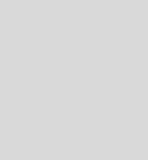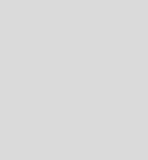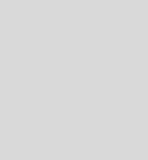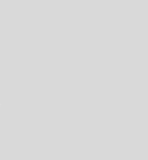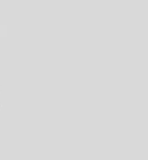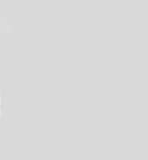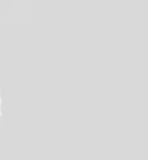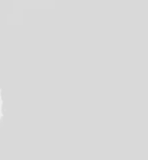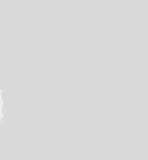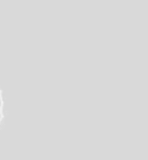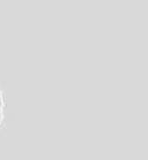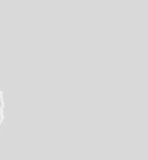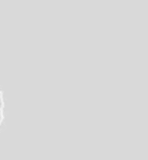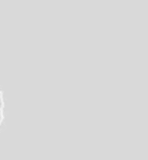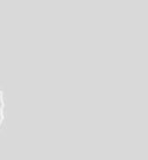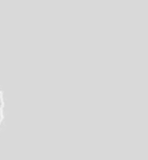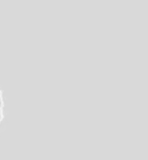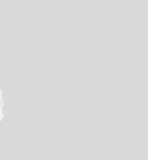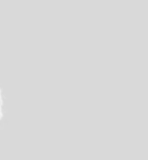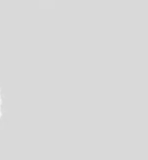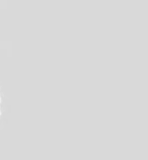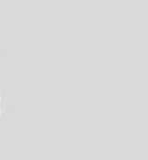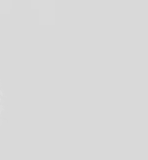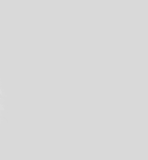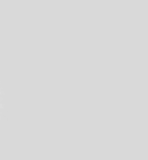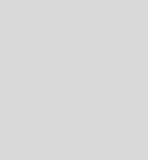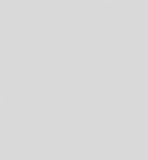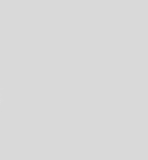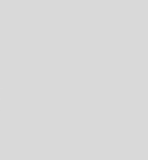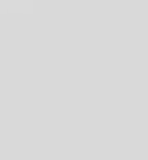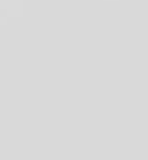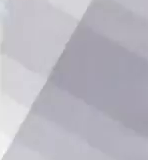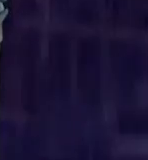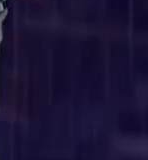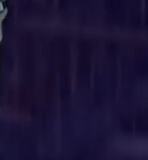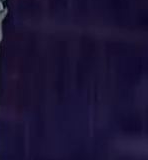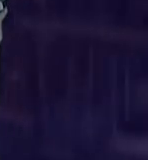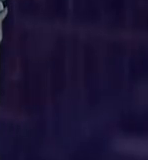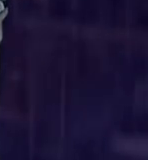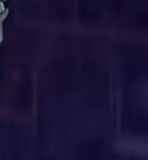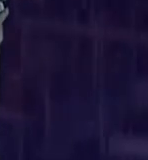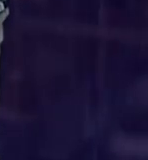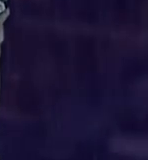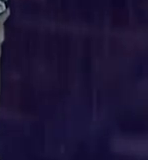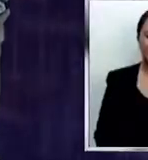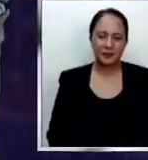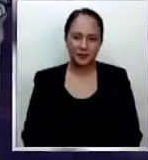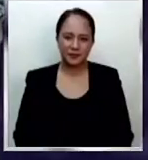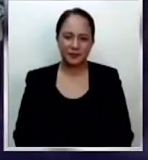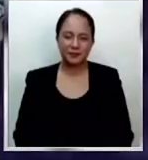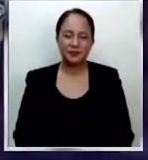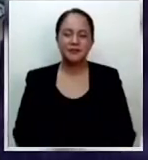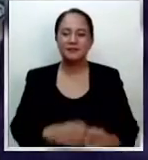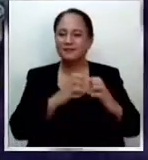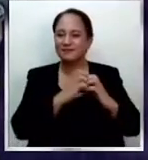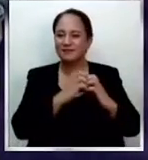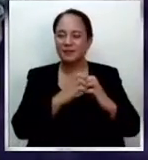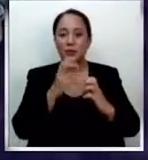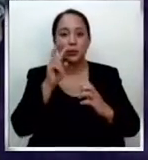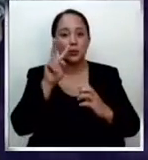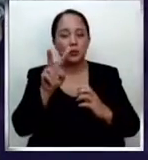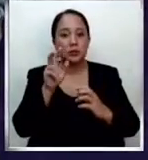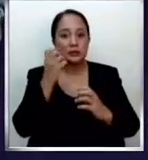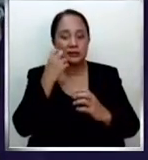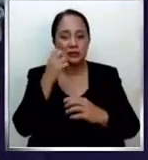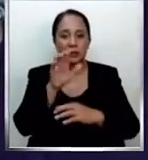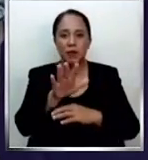resident meteorologist Nathaniel Mangtani Cruz. Mga kapuso, namataan kaninang hapon ng isang